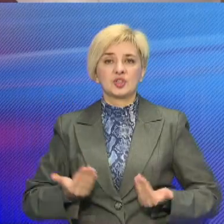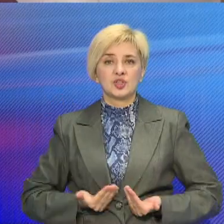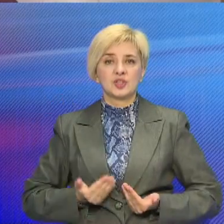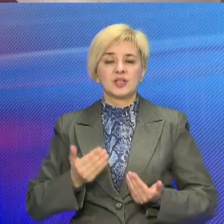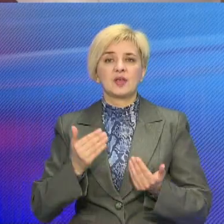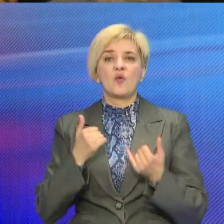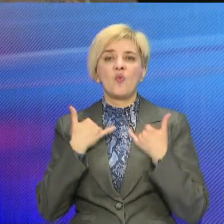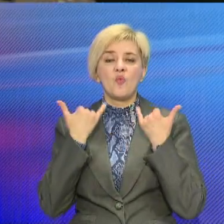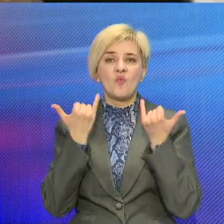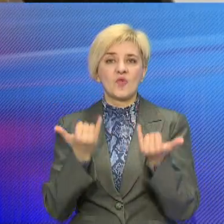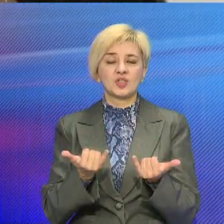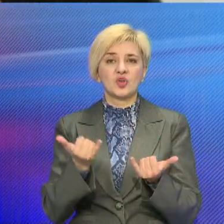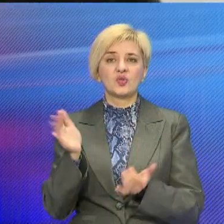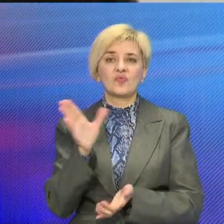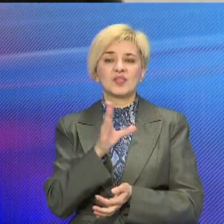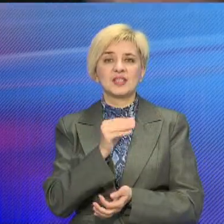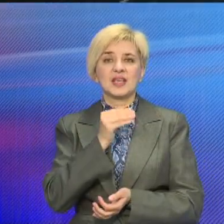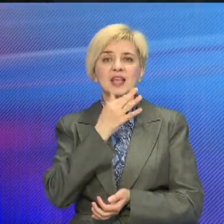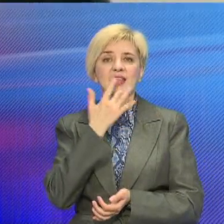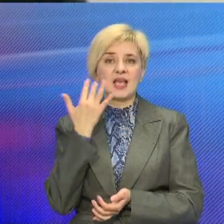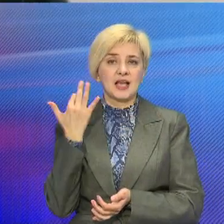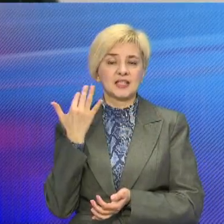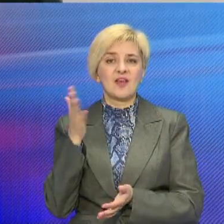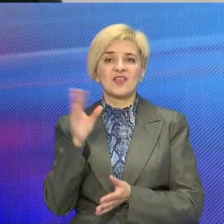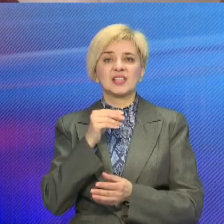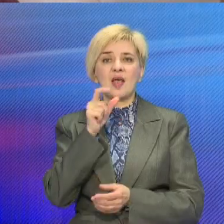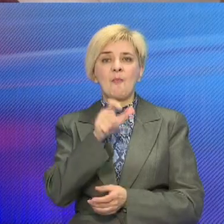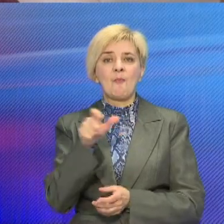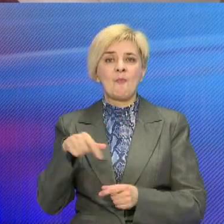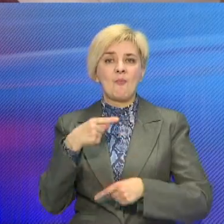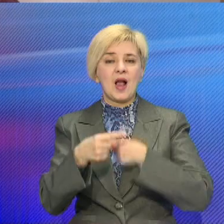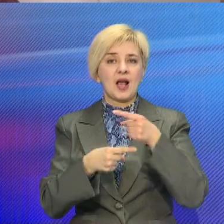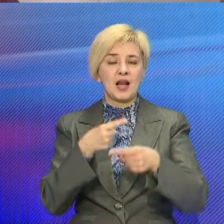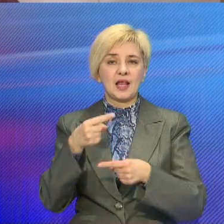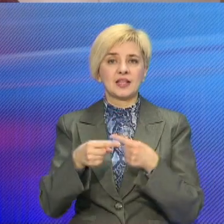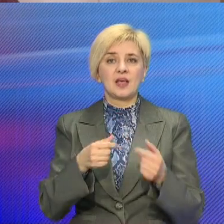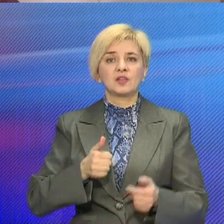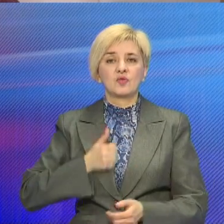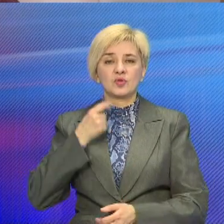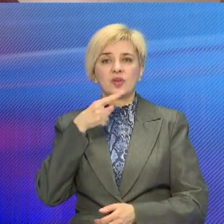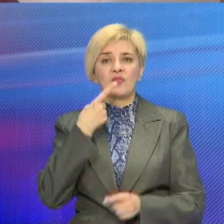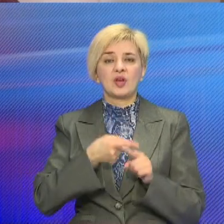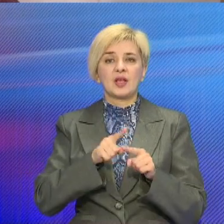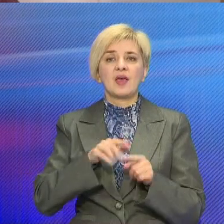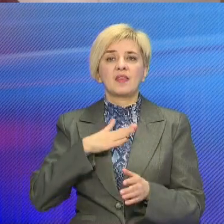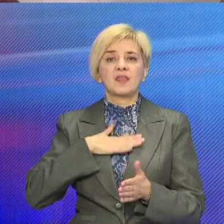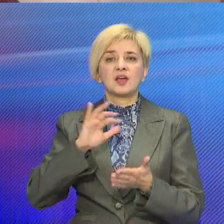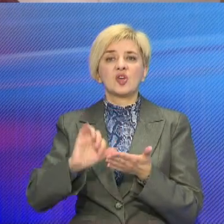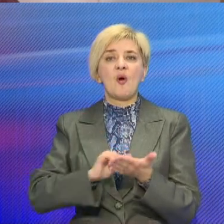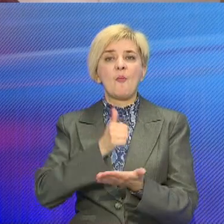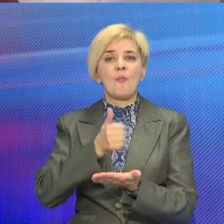Они уважают все нации, все поколения. Я с гордостью говорю это. Наш